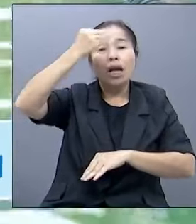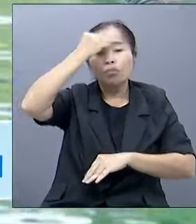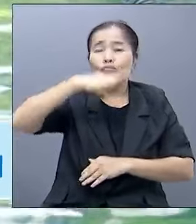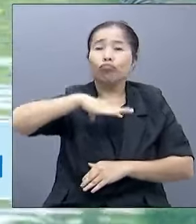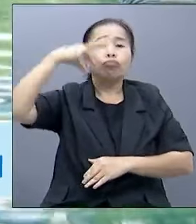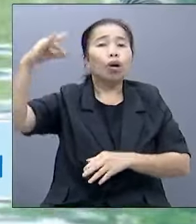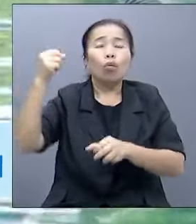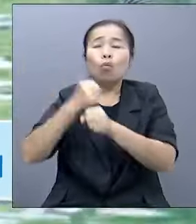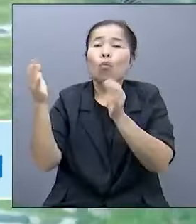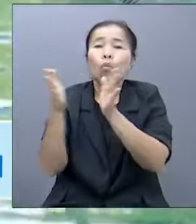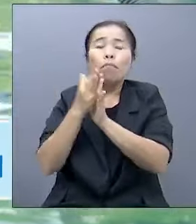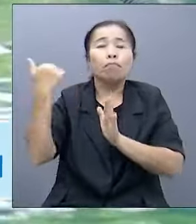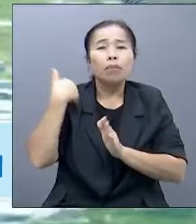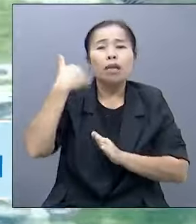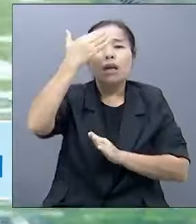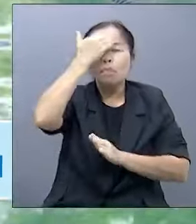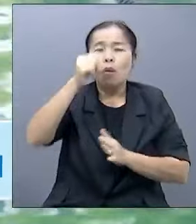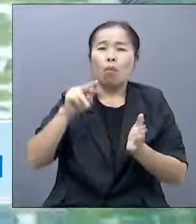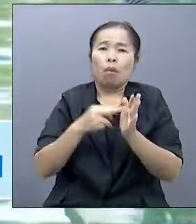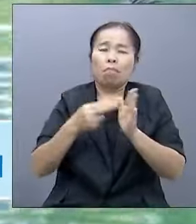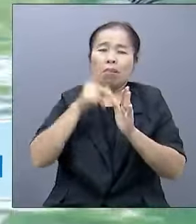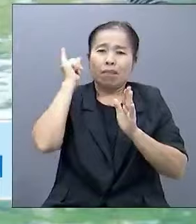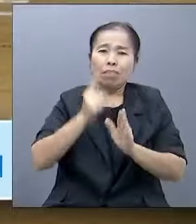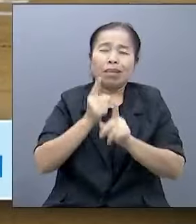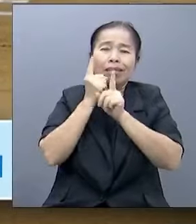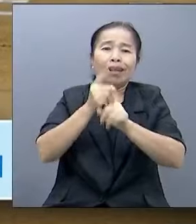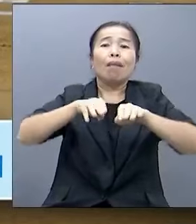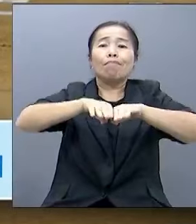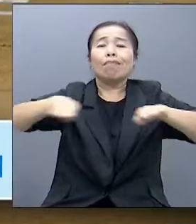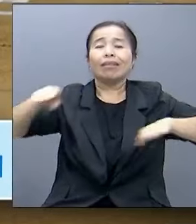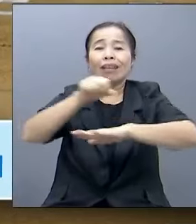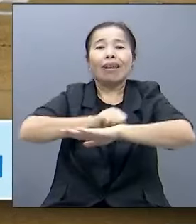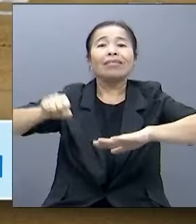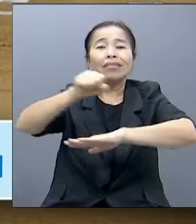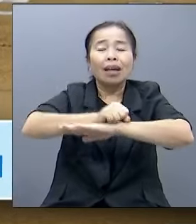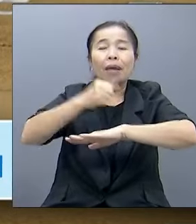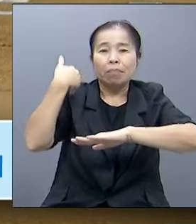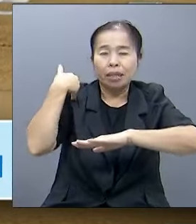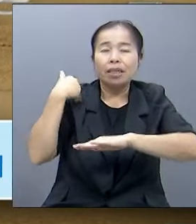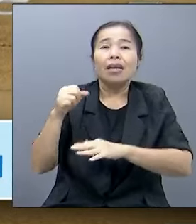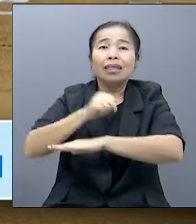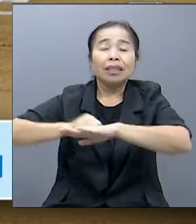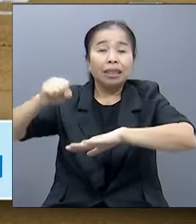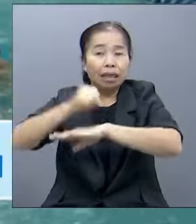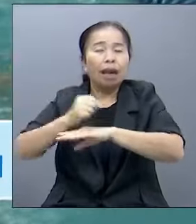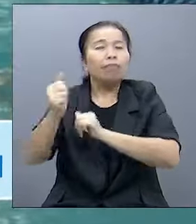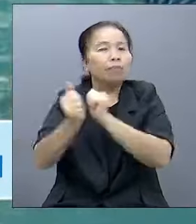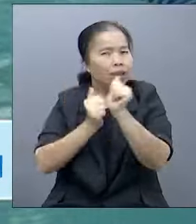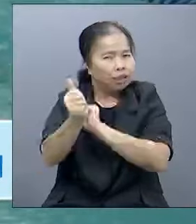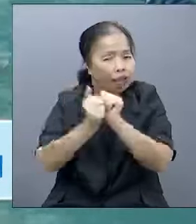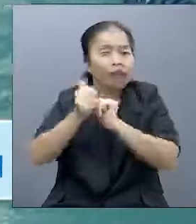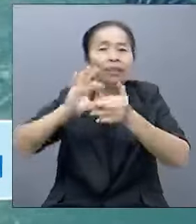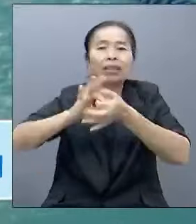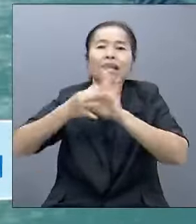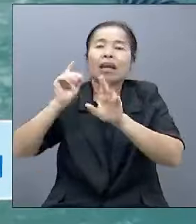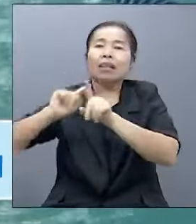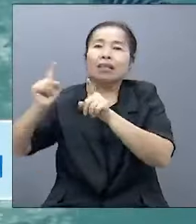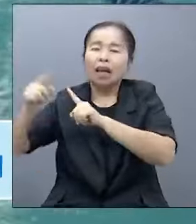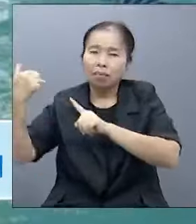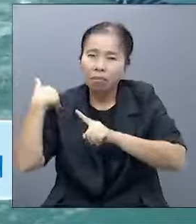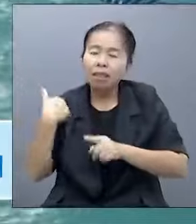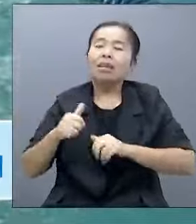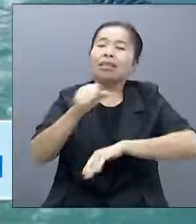พราะว่าด้วยความเป็นมหานครของเราด้วยความมีมาตรฐานของเราเราก็จะเป็นสนามที่ใช้ในการแข่งขันด้วยเป็นสนามที่ใช้ในการฝึกซ้อมด้วย